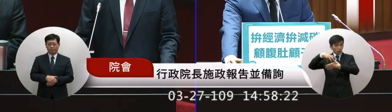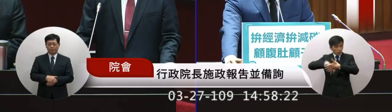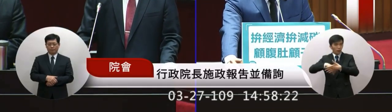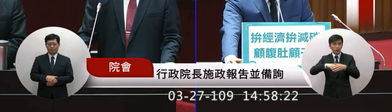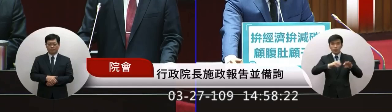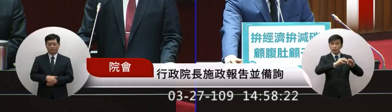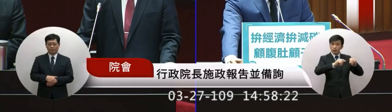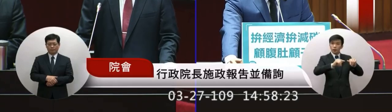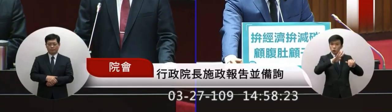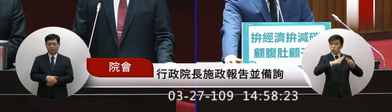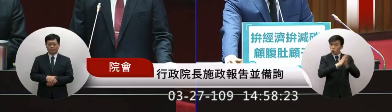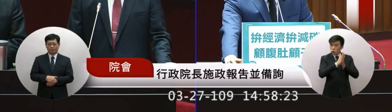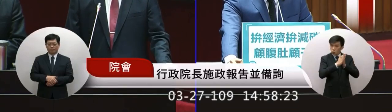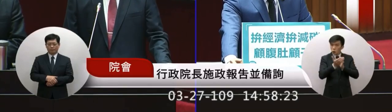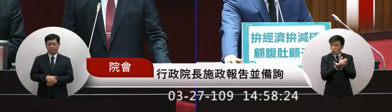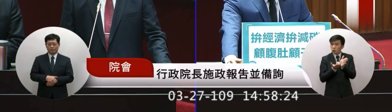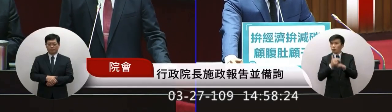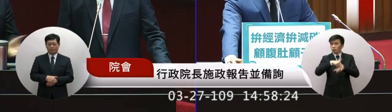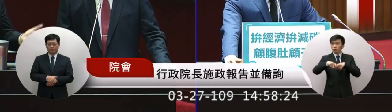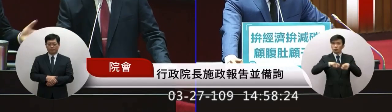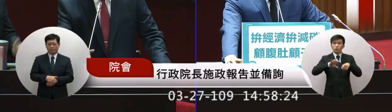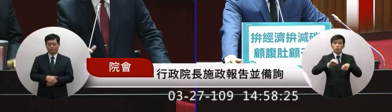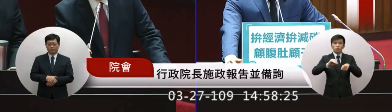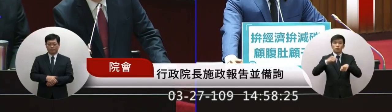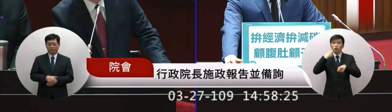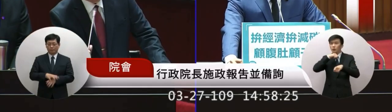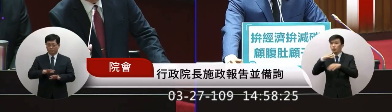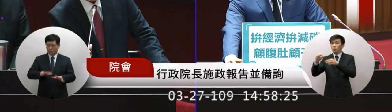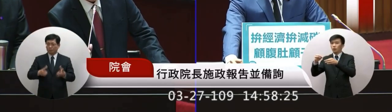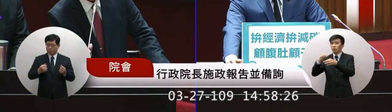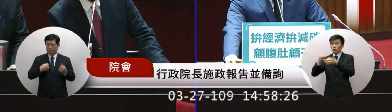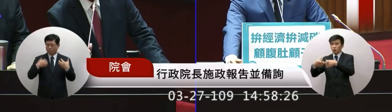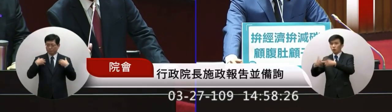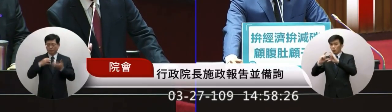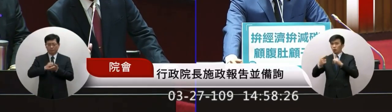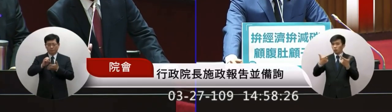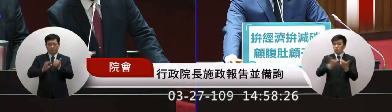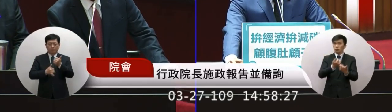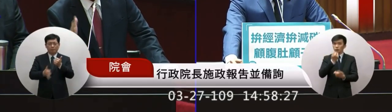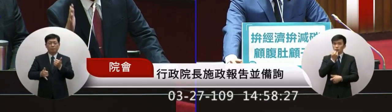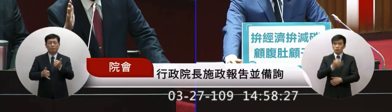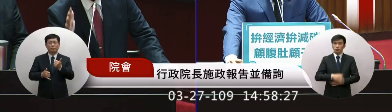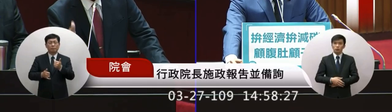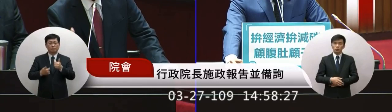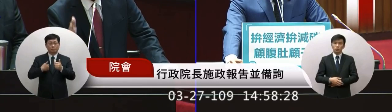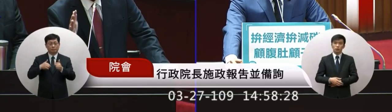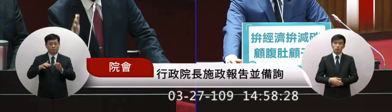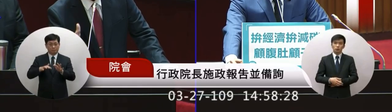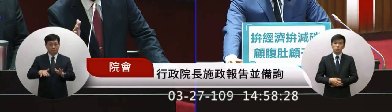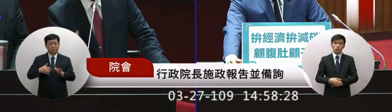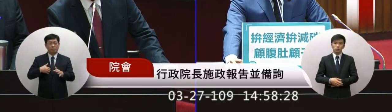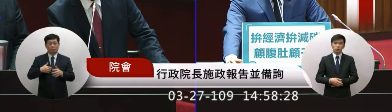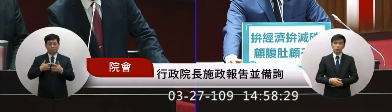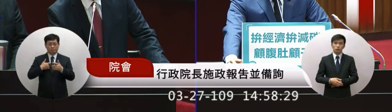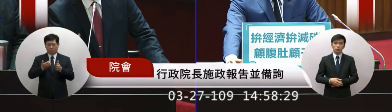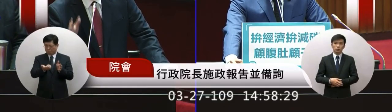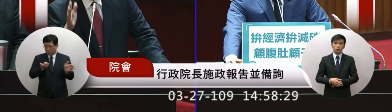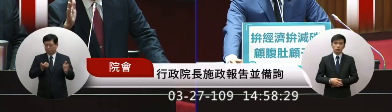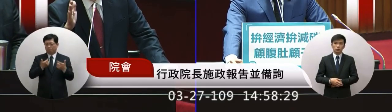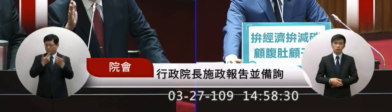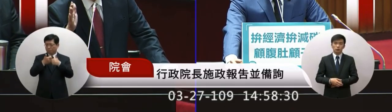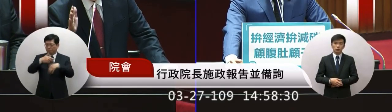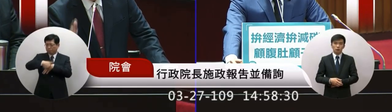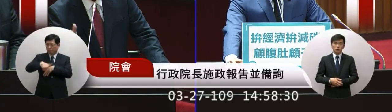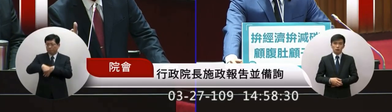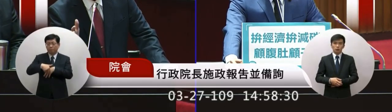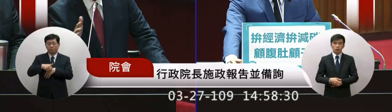需求？针对台商回台这个部分， 即我来甲委员报告，阮即马就是已经未雨绸缪，